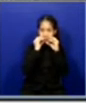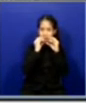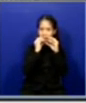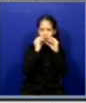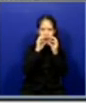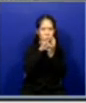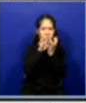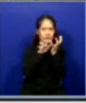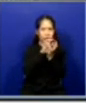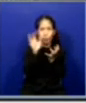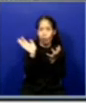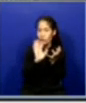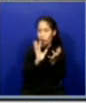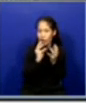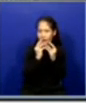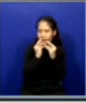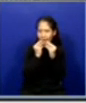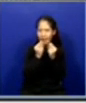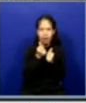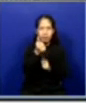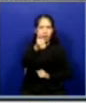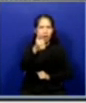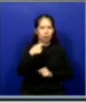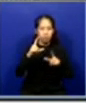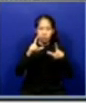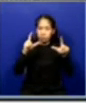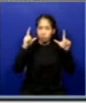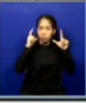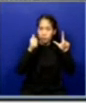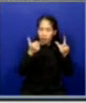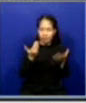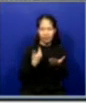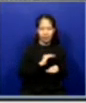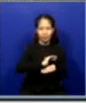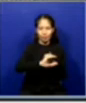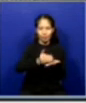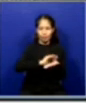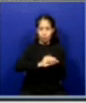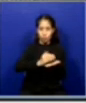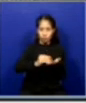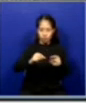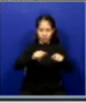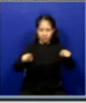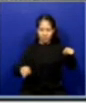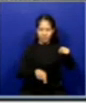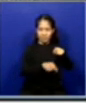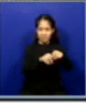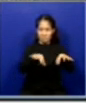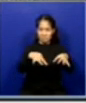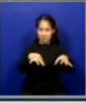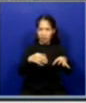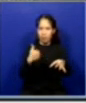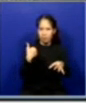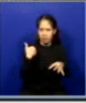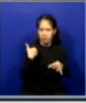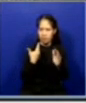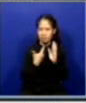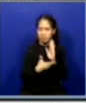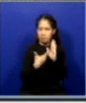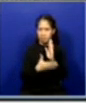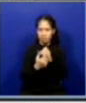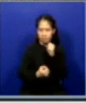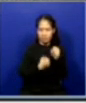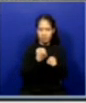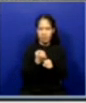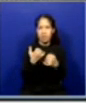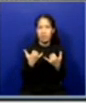ำได้เนี่ยค่ะมะม่วงกวนที่อร่อยที่สุดปีนี้มะม่วงที่ภาคอีสานมากที่สุด